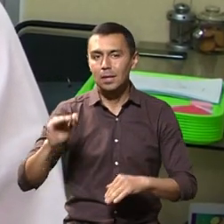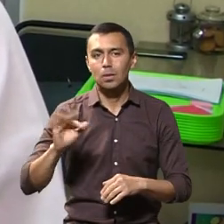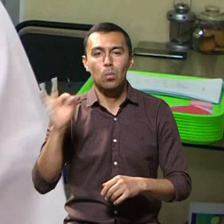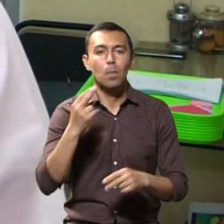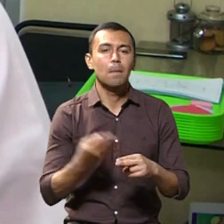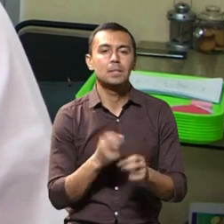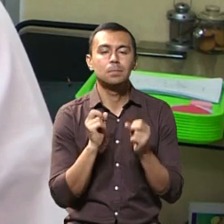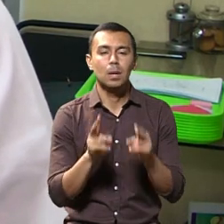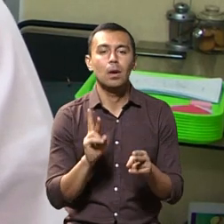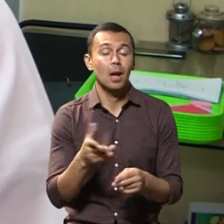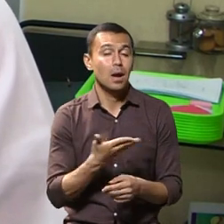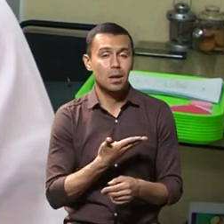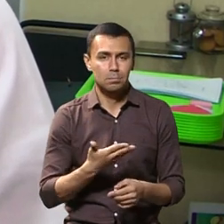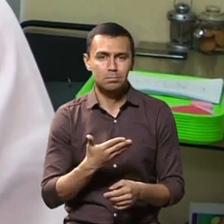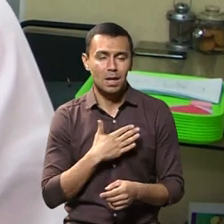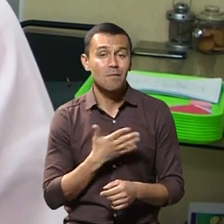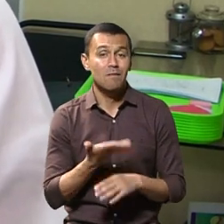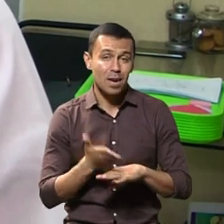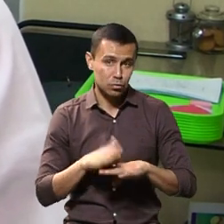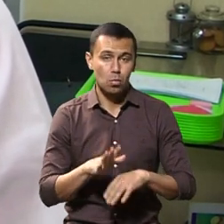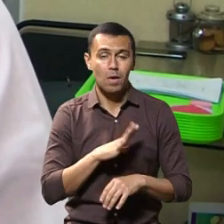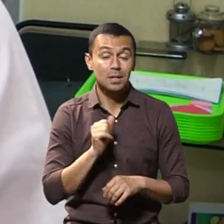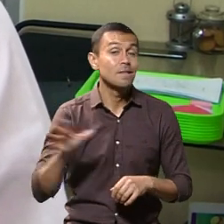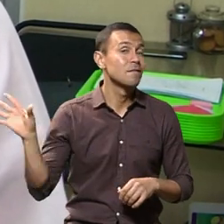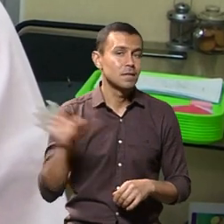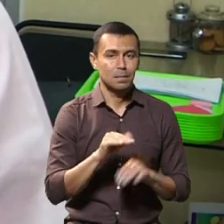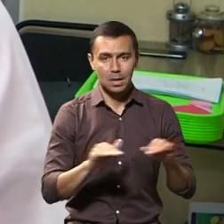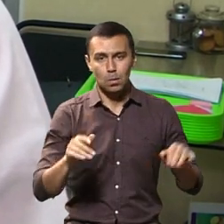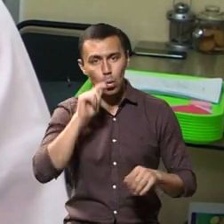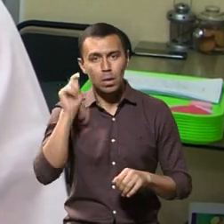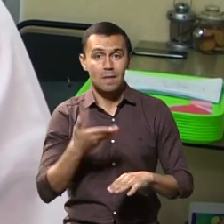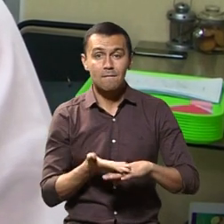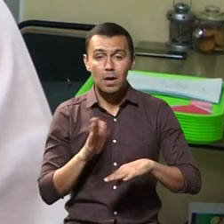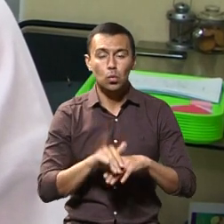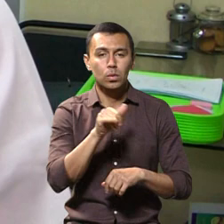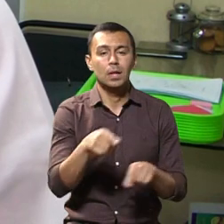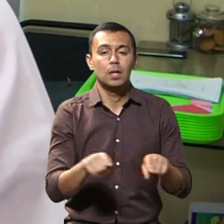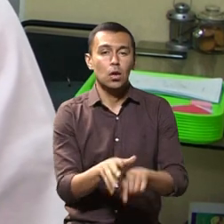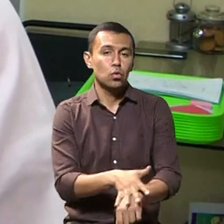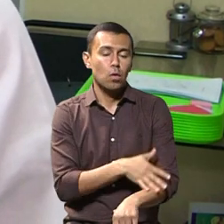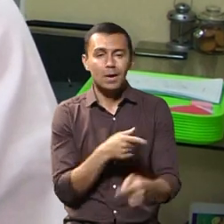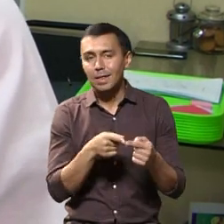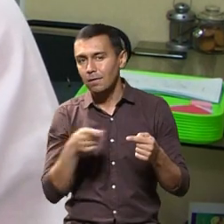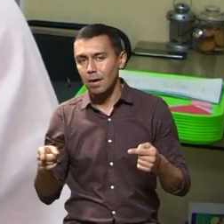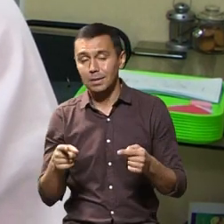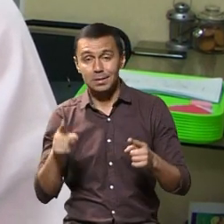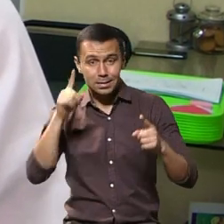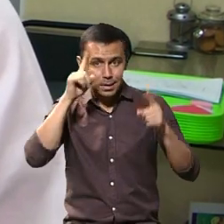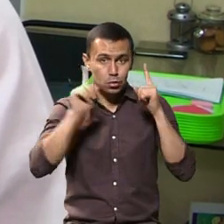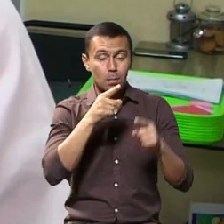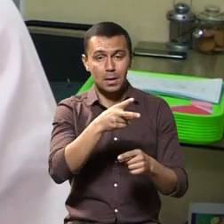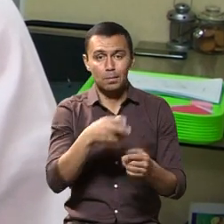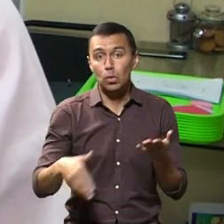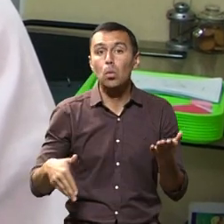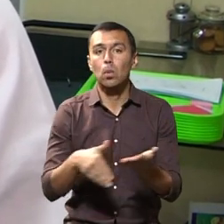безпеку. І як би нам важко не було, а зараз усім діткам України важко, у них такий довготривалий стрес. І щоб їх вивести з